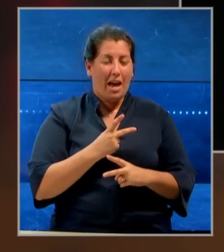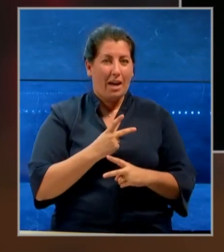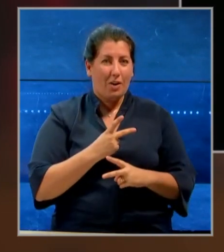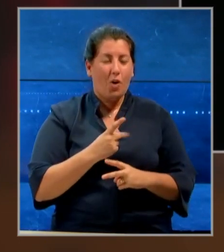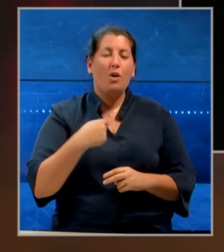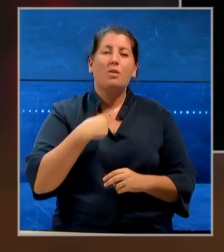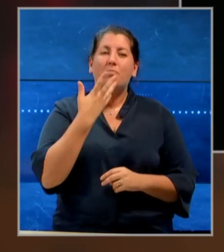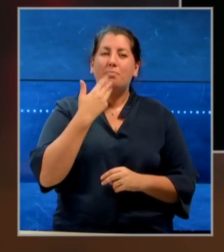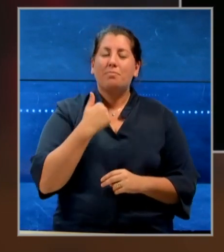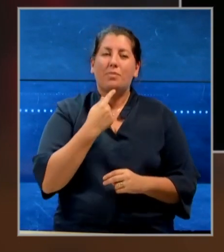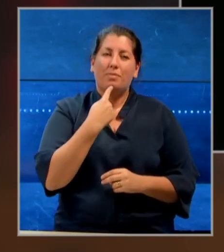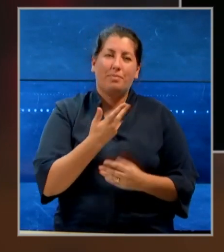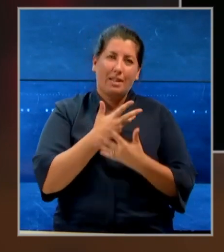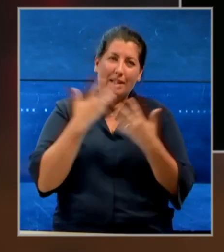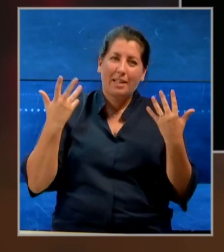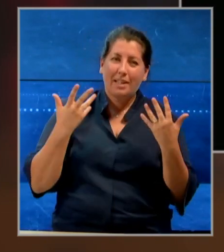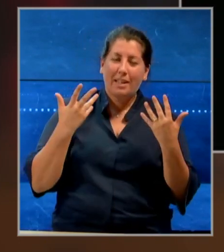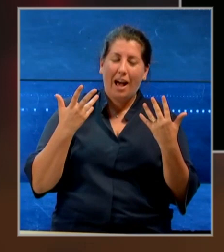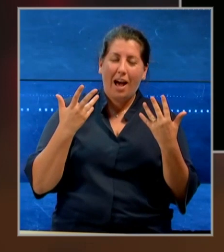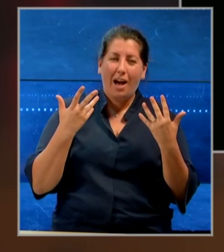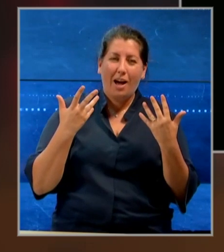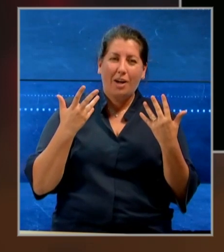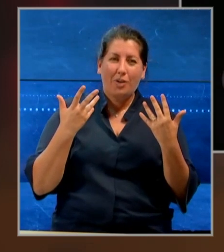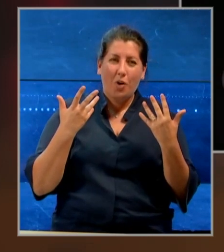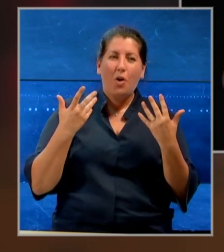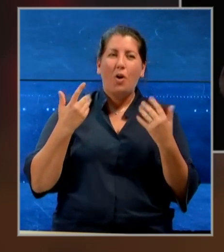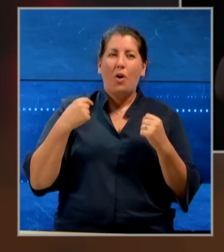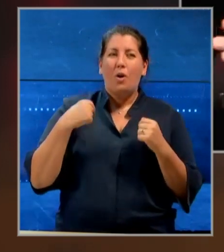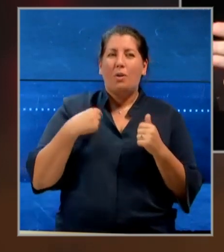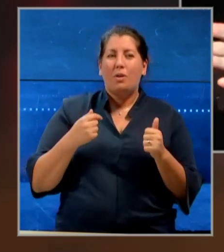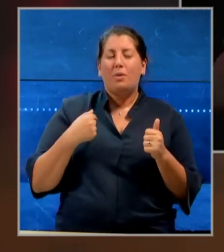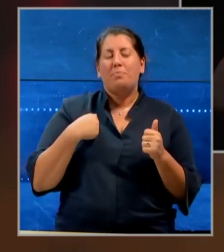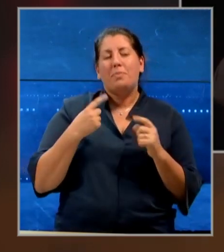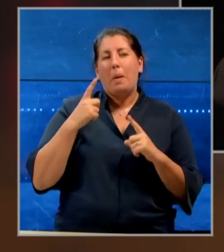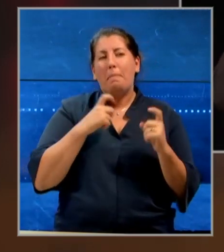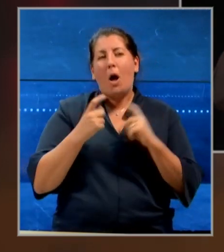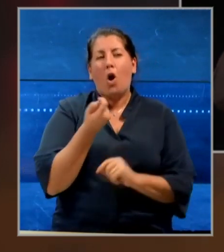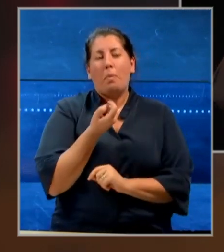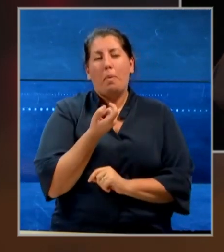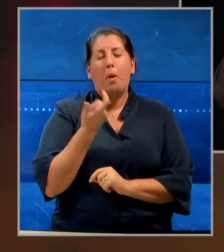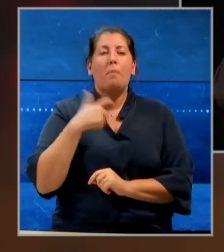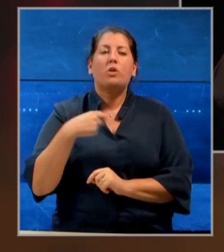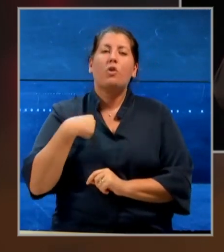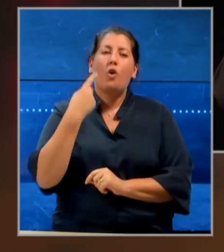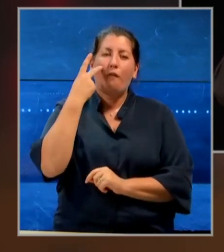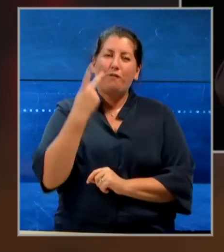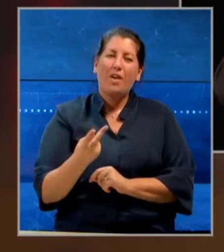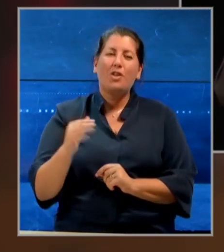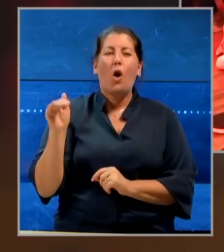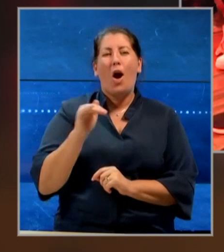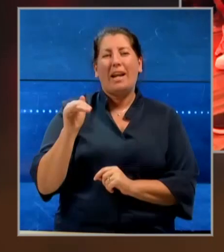no? Per fare capire il senso dell'appartenenza della squadra. A me mi preoccupa l'abbinamento, perché, ripeto, l'assortimento. Io vivo con i ragazzi, a volte si dice,